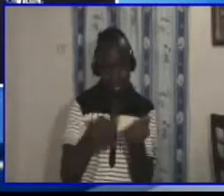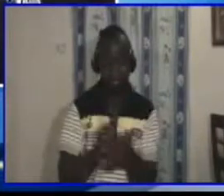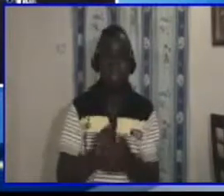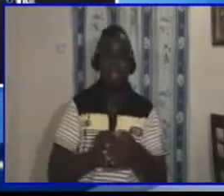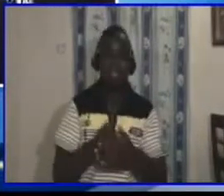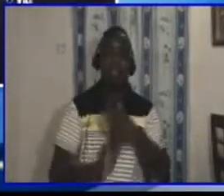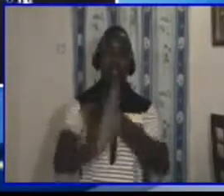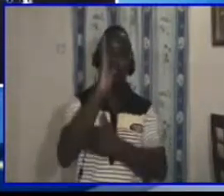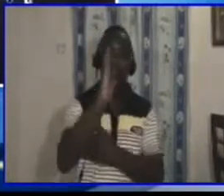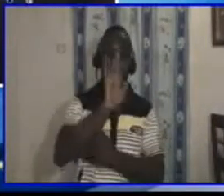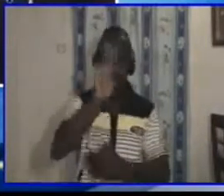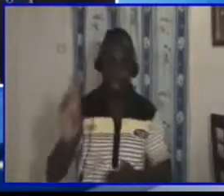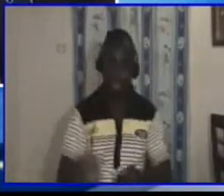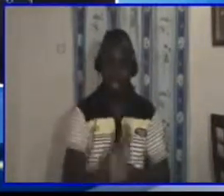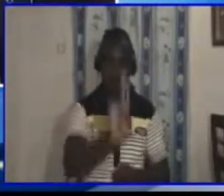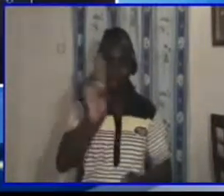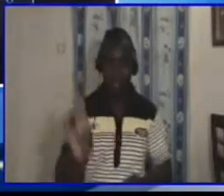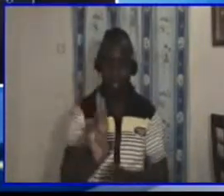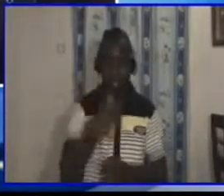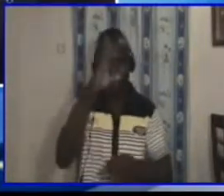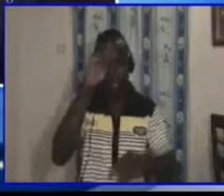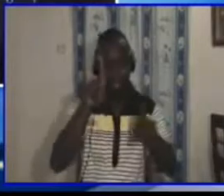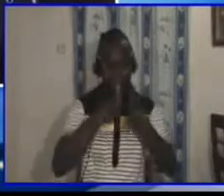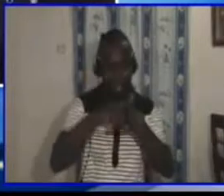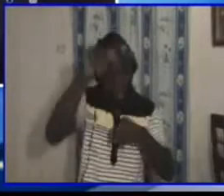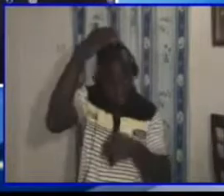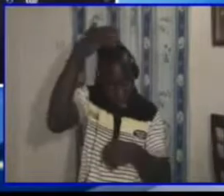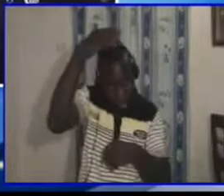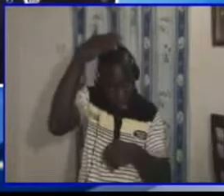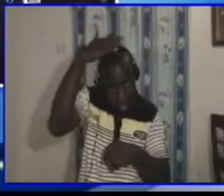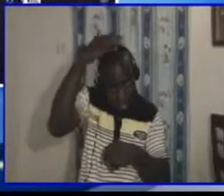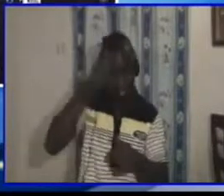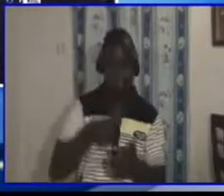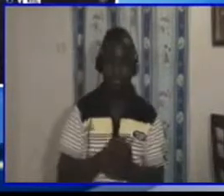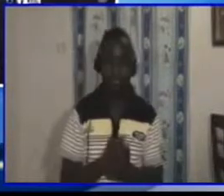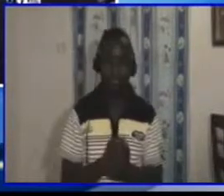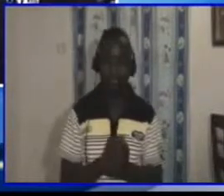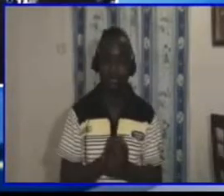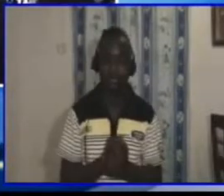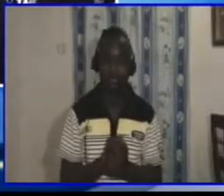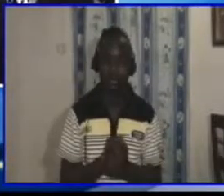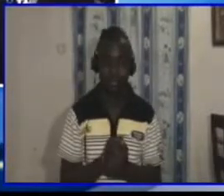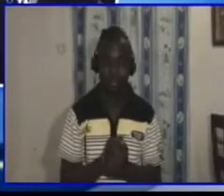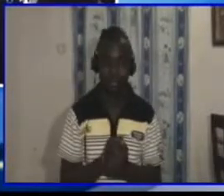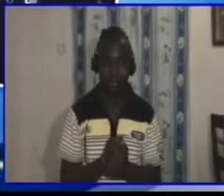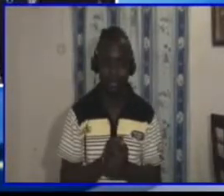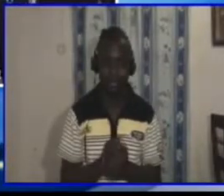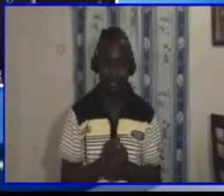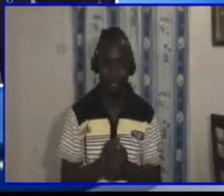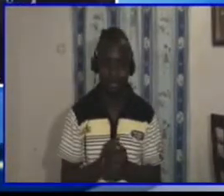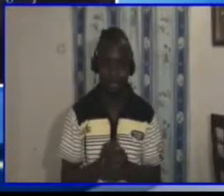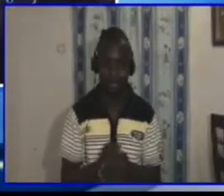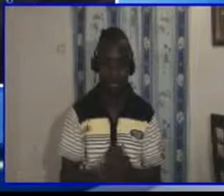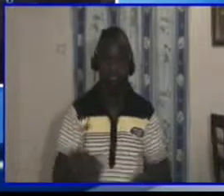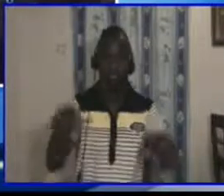all'insegnamento degli apostoli e io ha usato il fratello